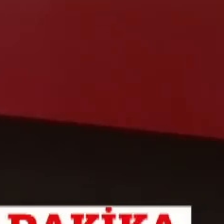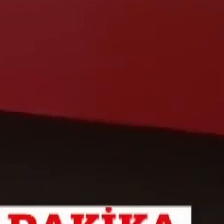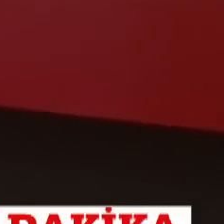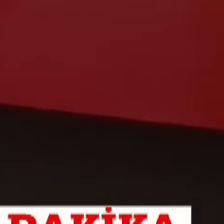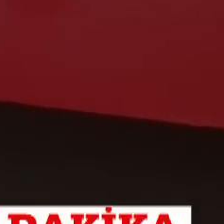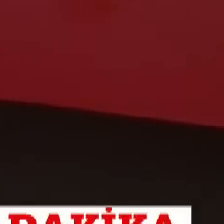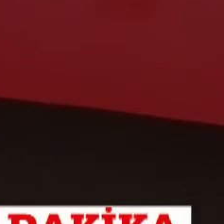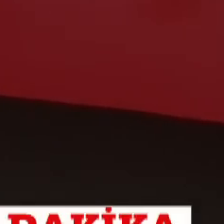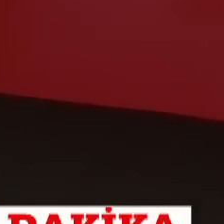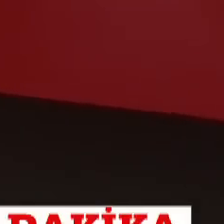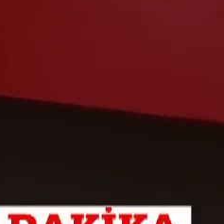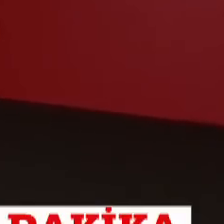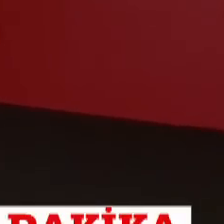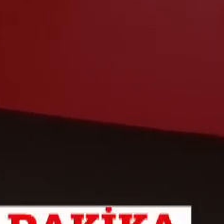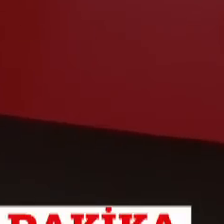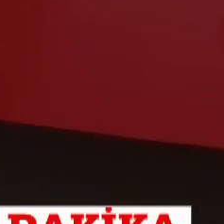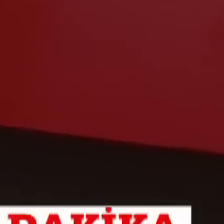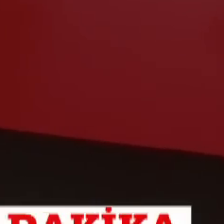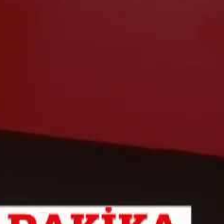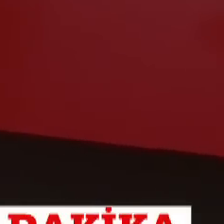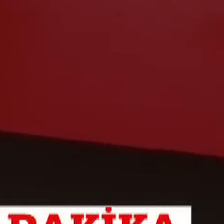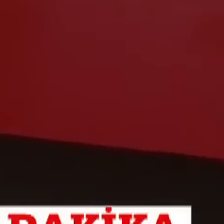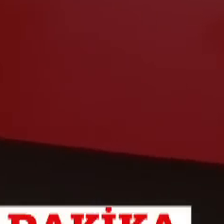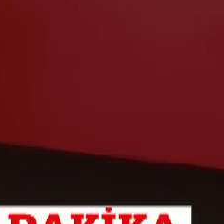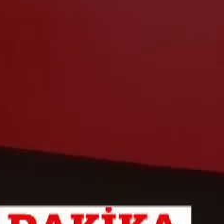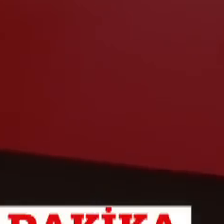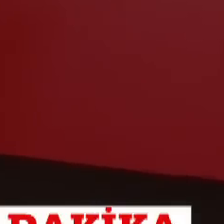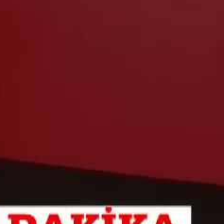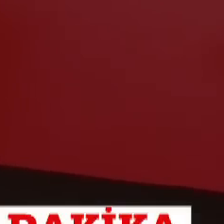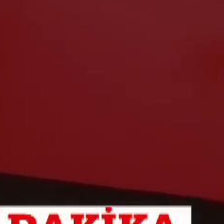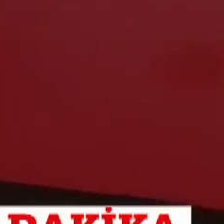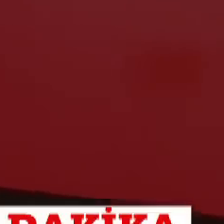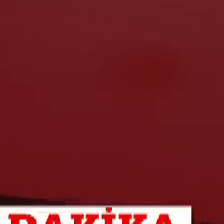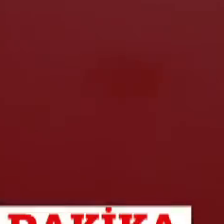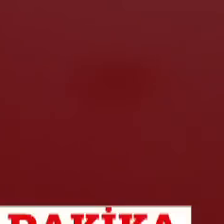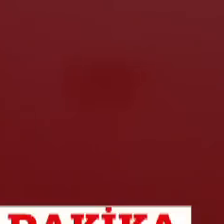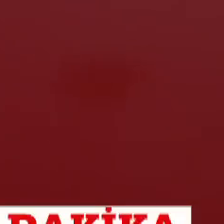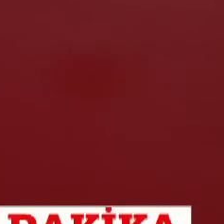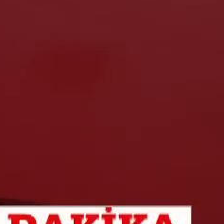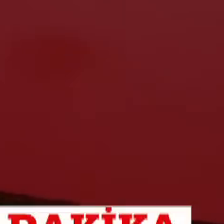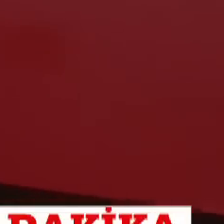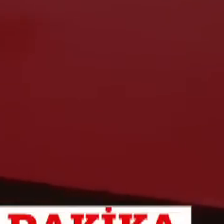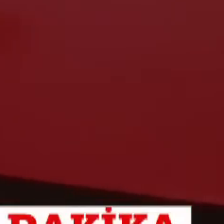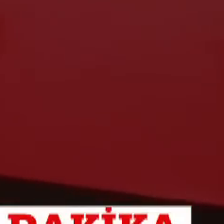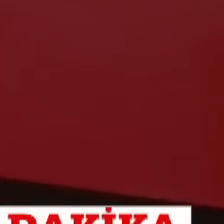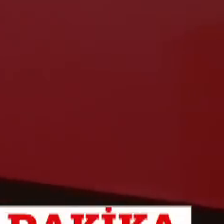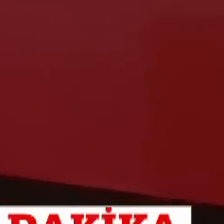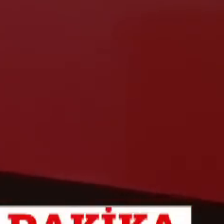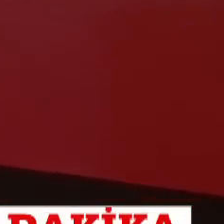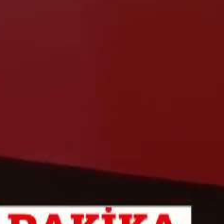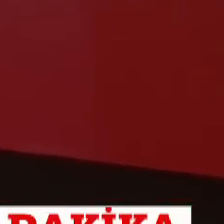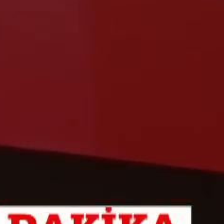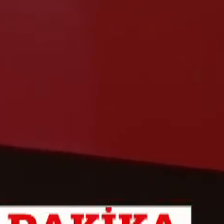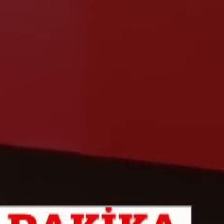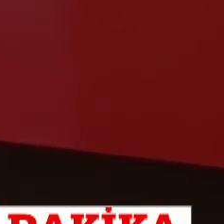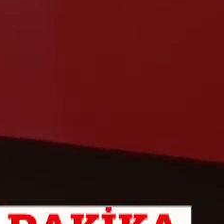mühimmat taşıyor iddiasıyla aranmak istediğinde Büyük Atatürk aranmasına müsaade eder.